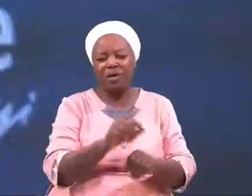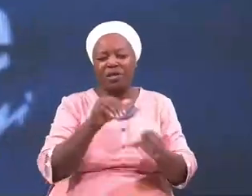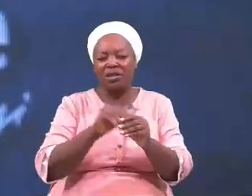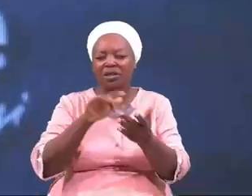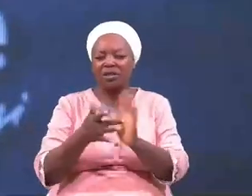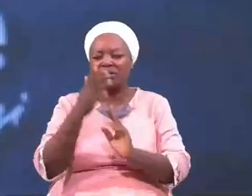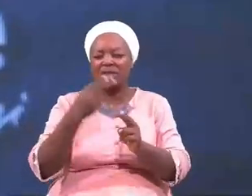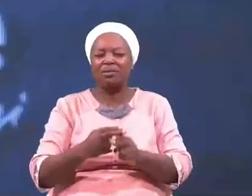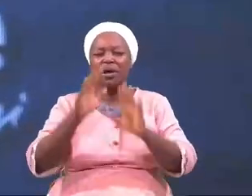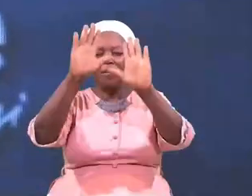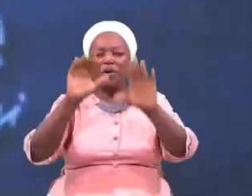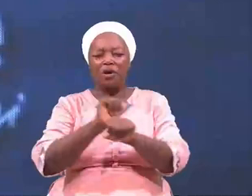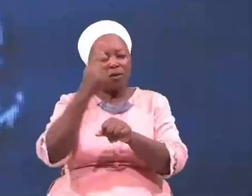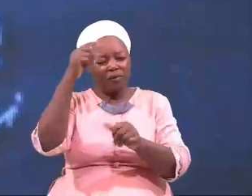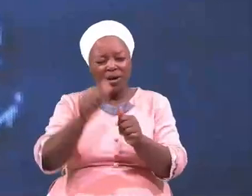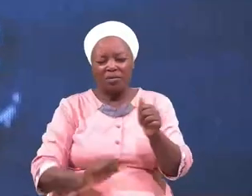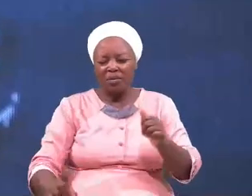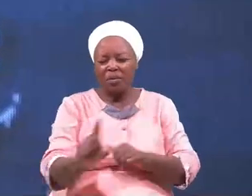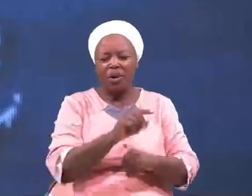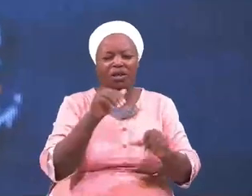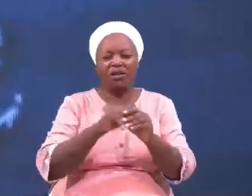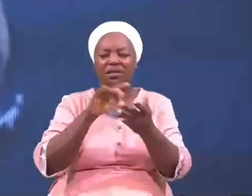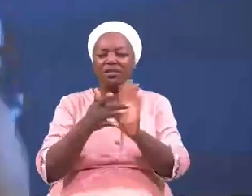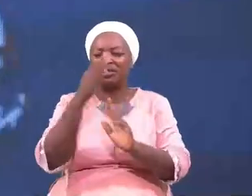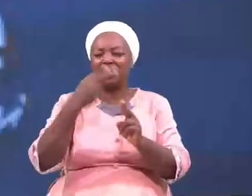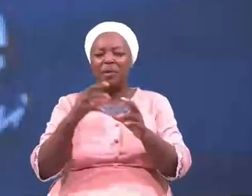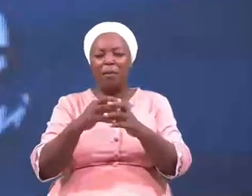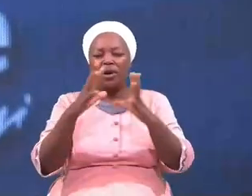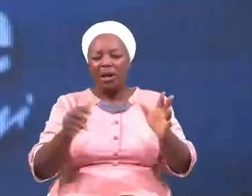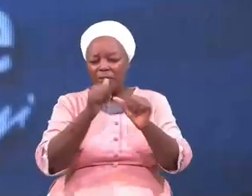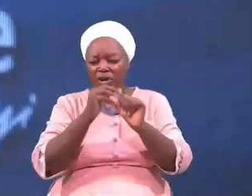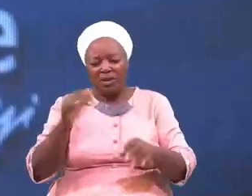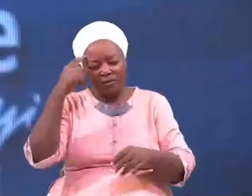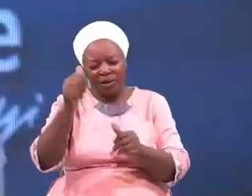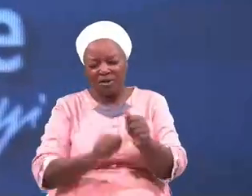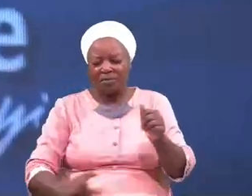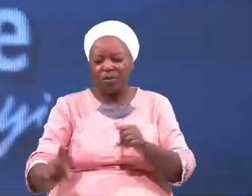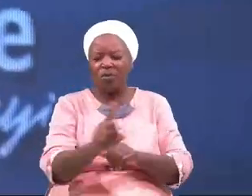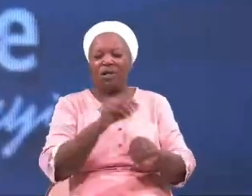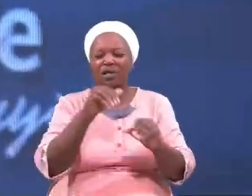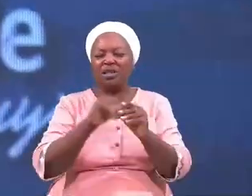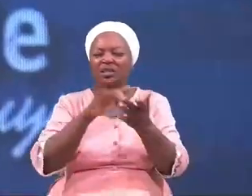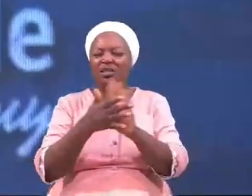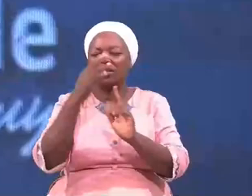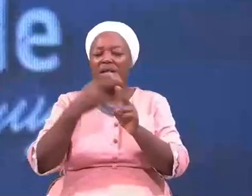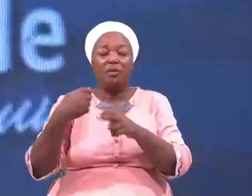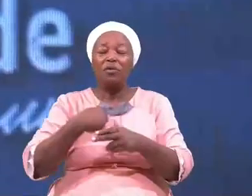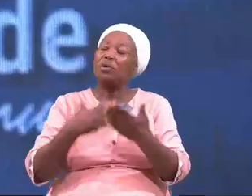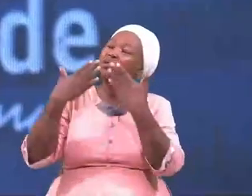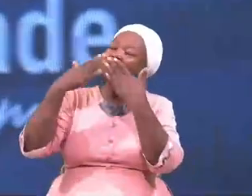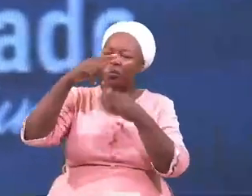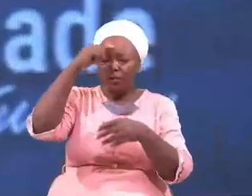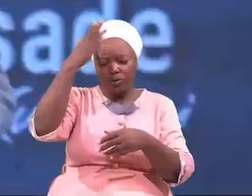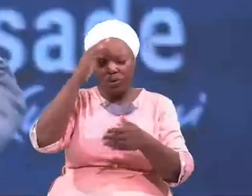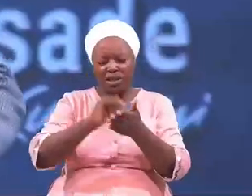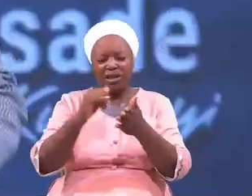le monde, les miracles pour tout le monde, des bénédictions abondantes pour tout le monde.